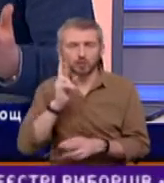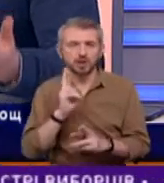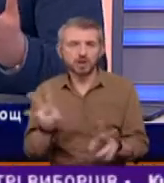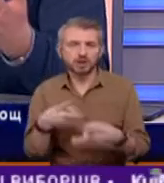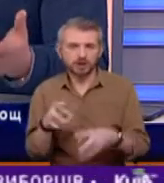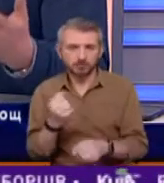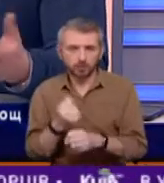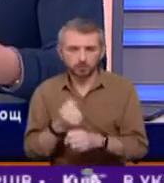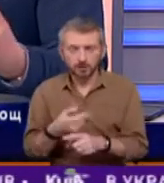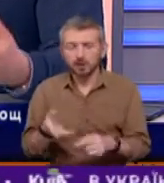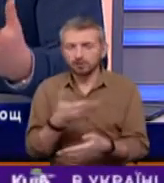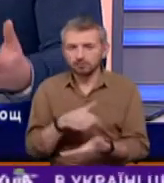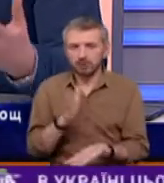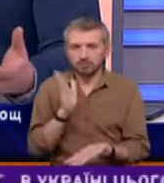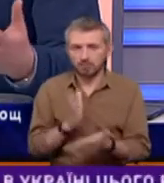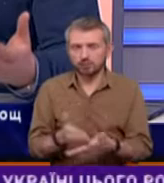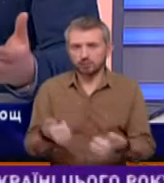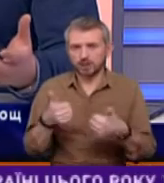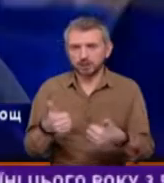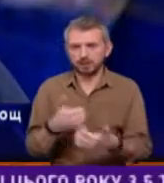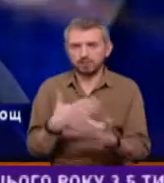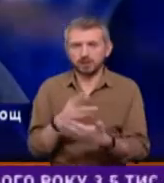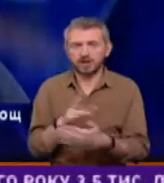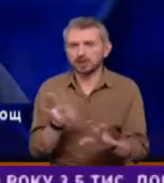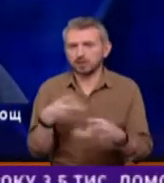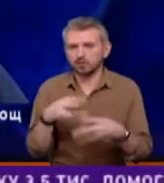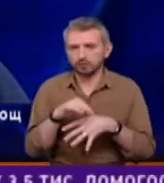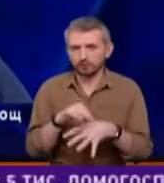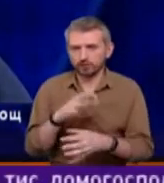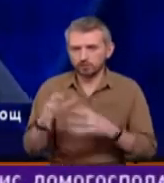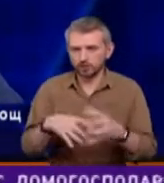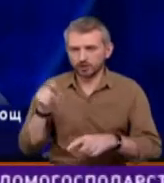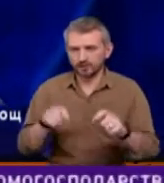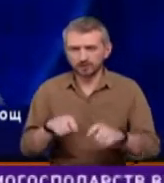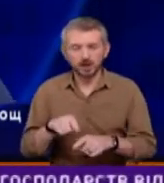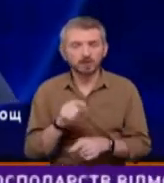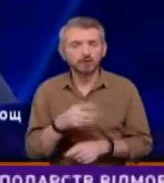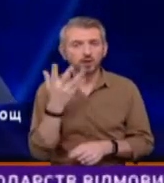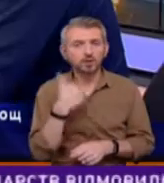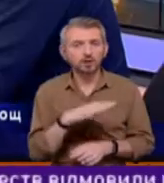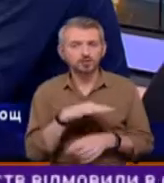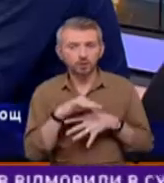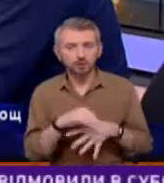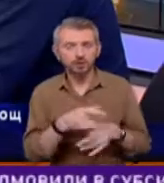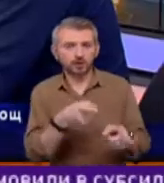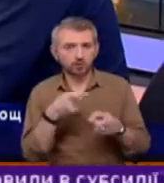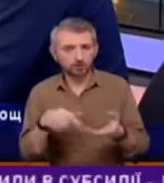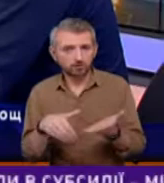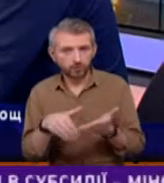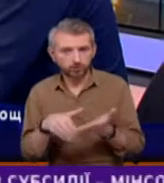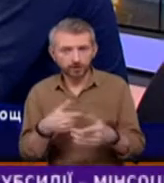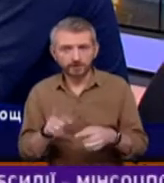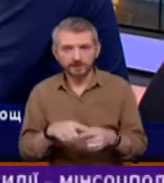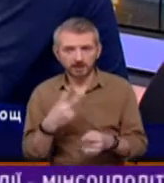робити. От сьогодні ми маємо яскравий приклад, як не потрібно проводити міжнародний фестиваль. Ну, ви коли проводили, ви залучали помічників, от як зараз, це ж